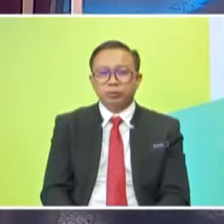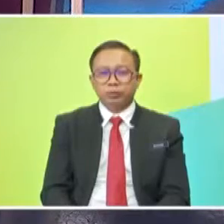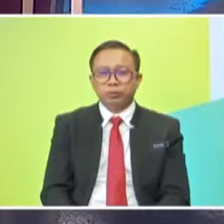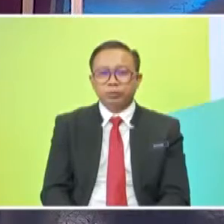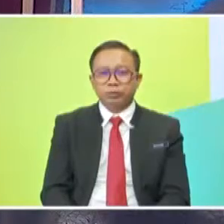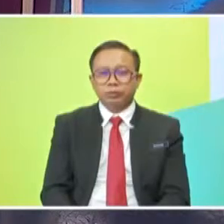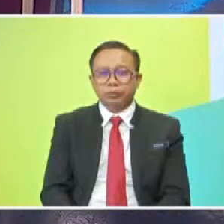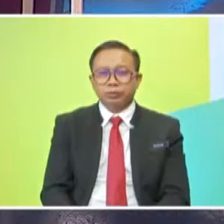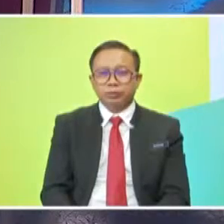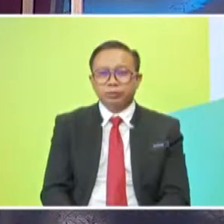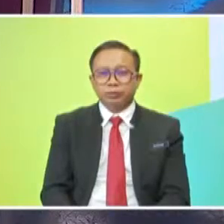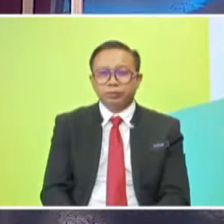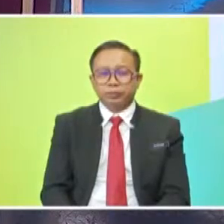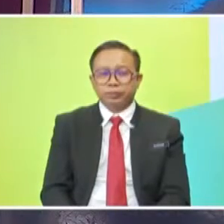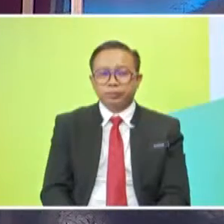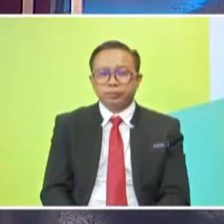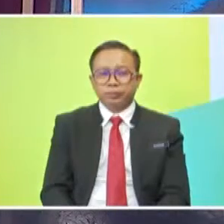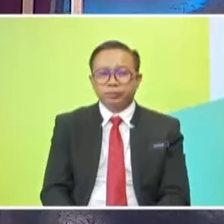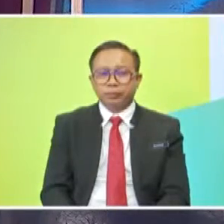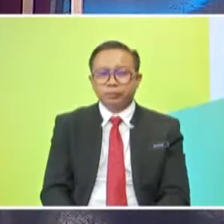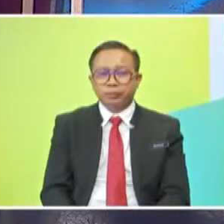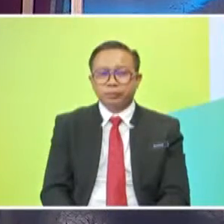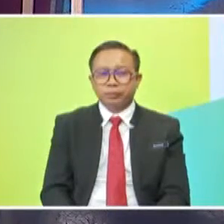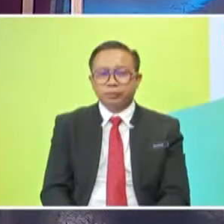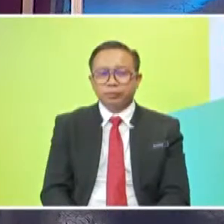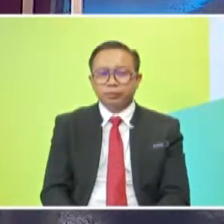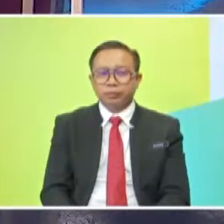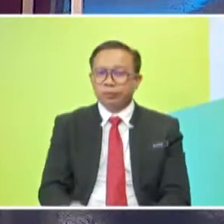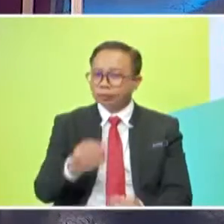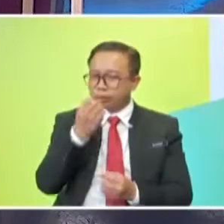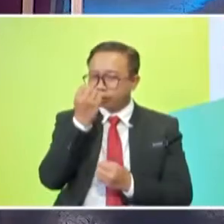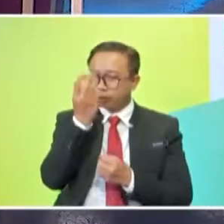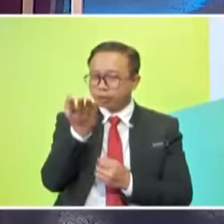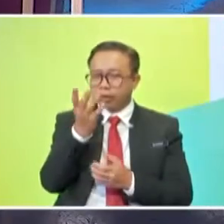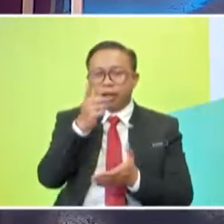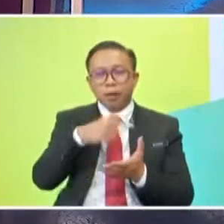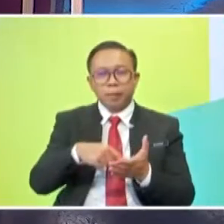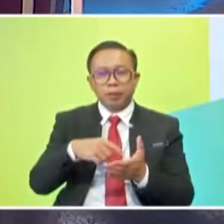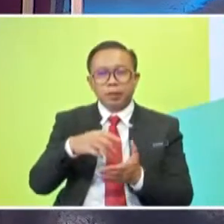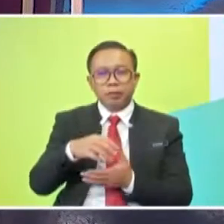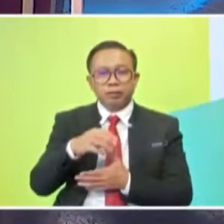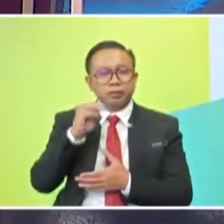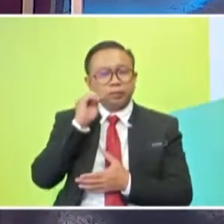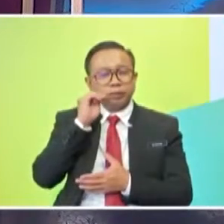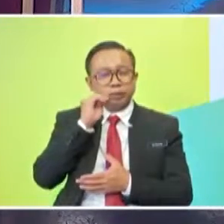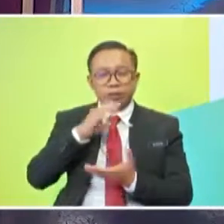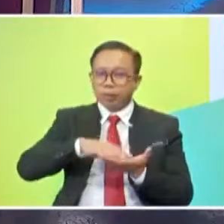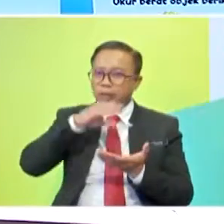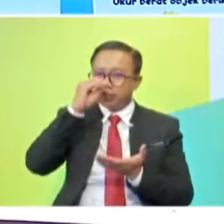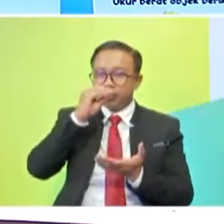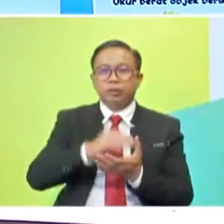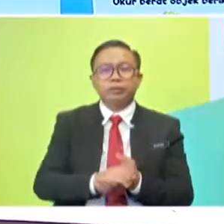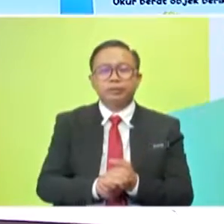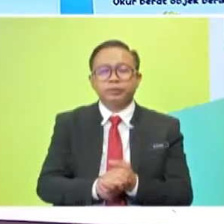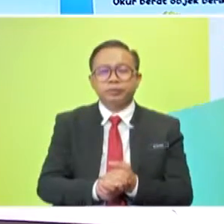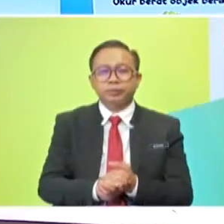bulat di sana penyesalan Oke Jupe Mira Terangkan apa yang mirada belajar sih kalau